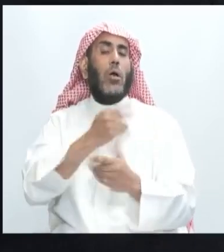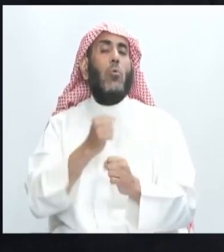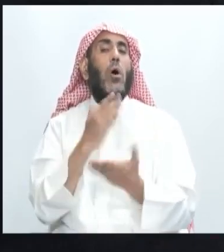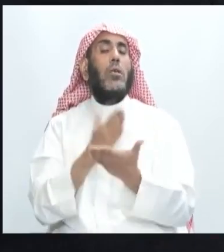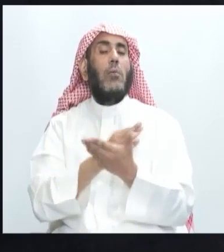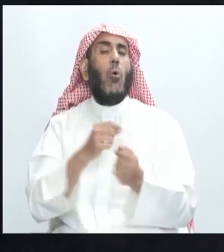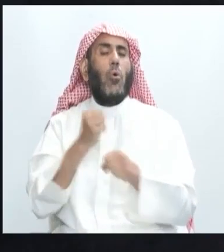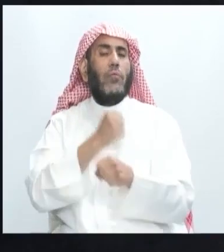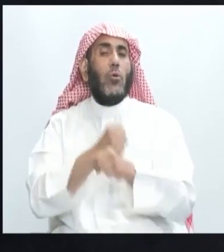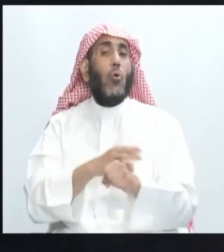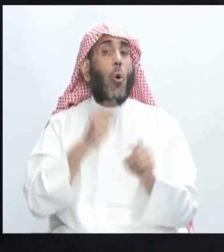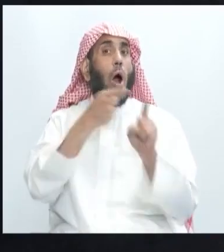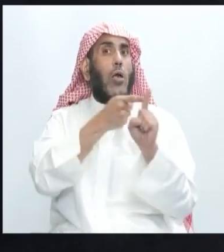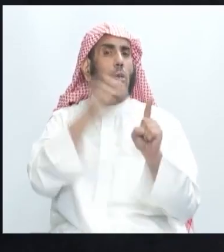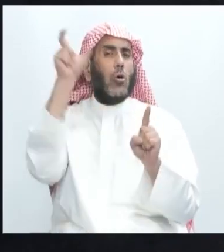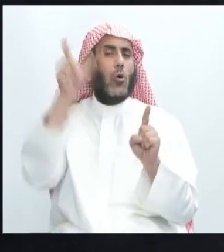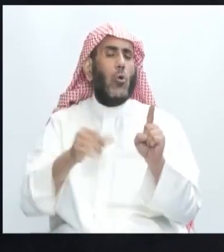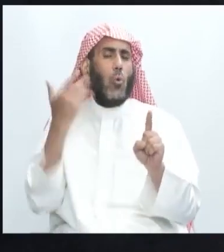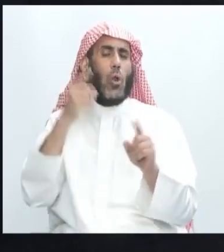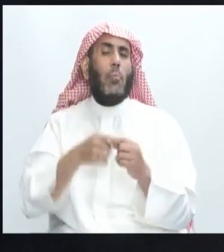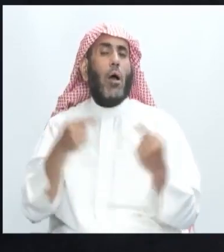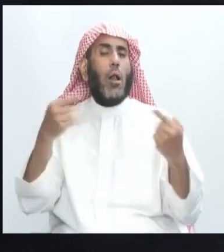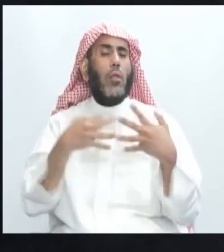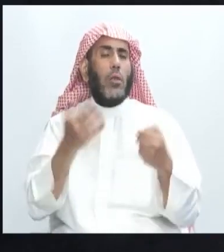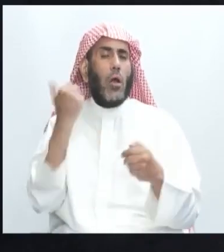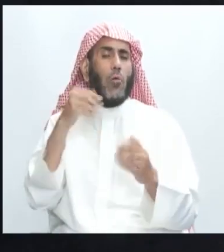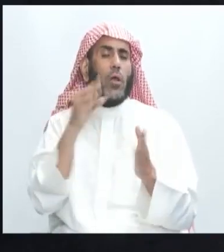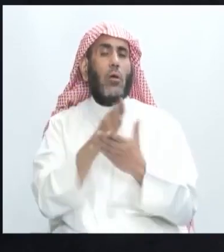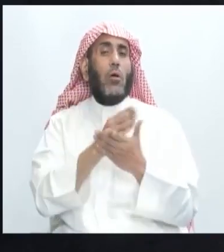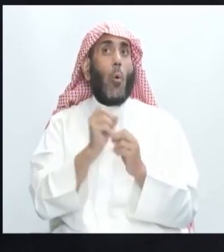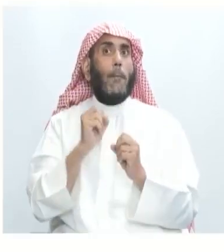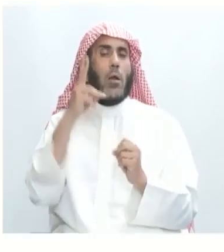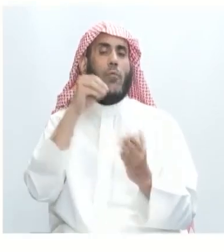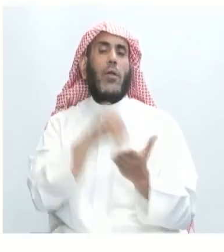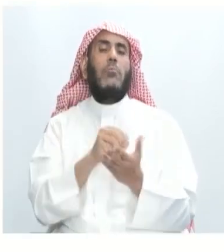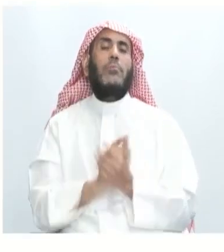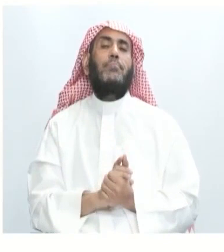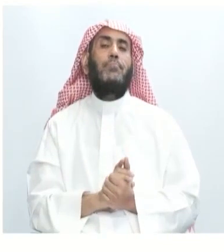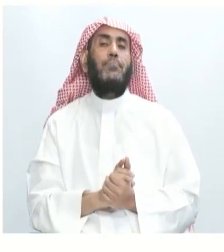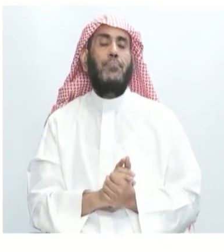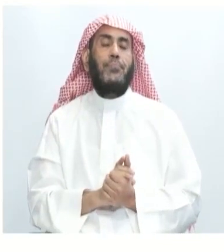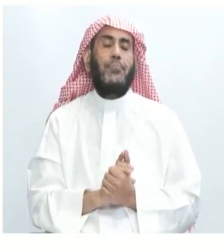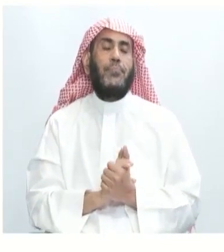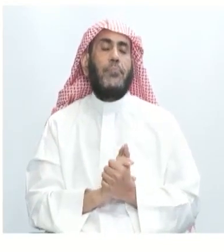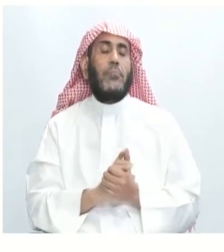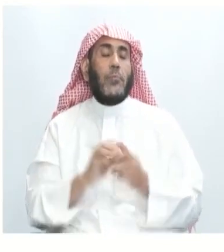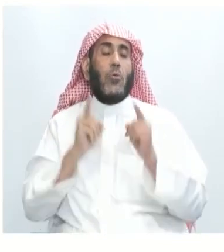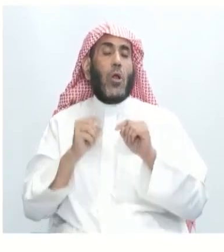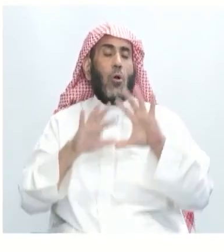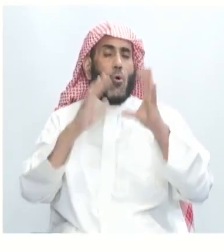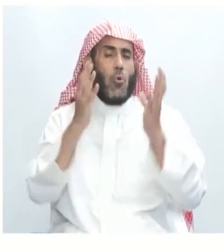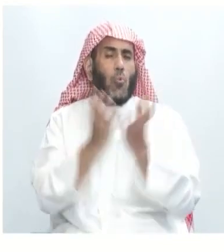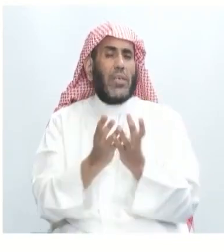وا واشهر العلماء الذين كانوا في هذا المجال او برعوا في هذا المجال هنا وصف